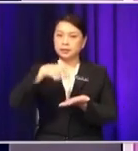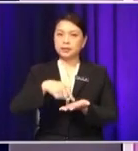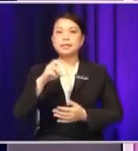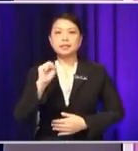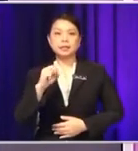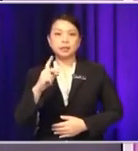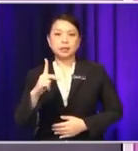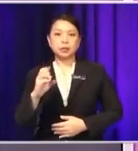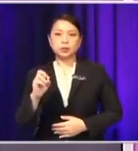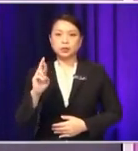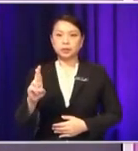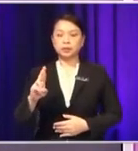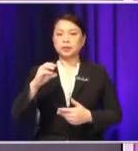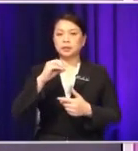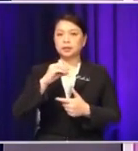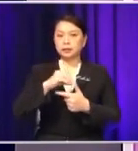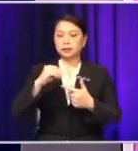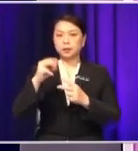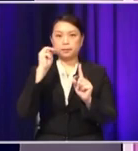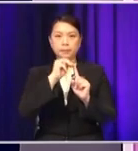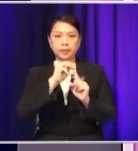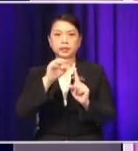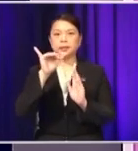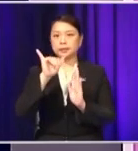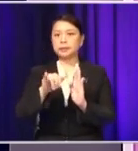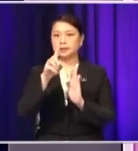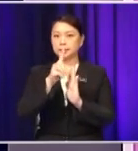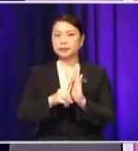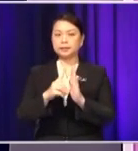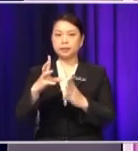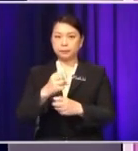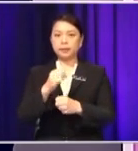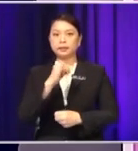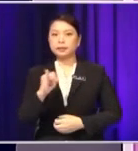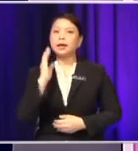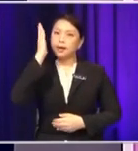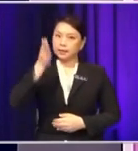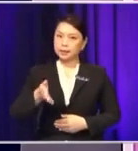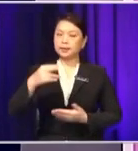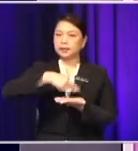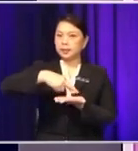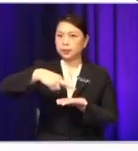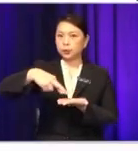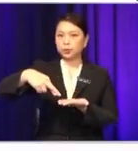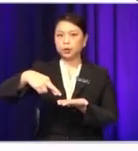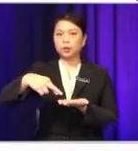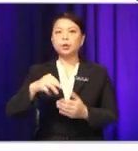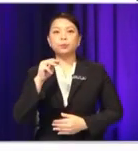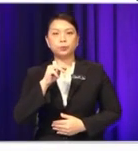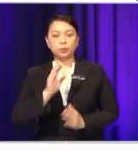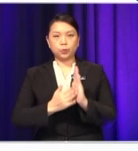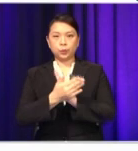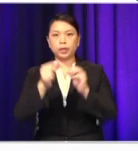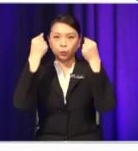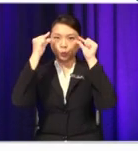ataupun dapatan ataupun markah yang didapati oleh murid-murid kita tadi akan direkodkan, Ria, oleh guru-guru mata pelajaran